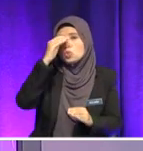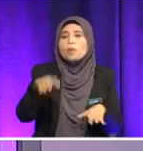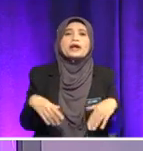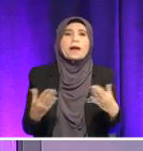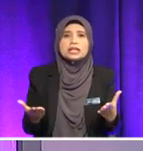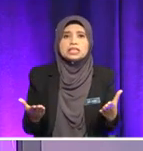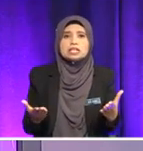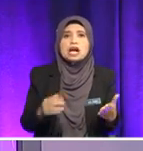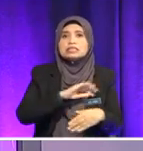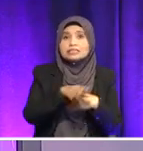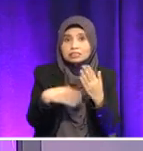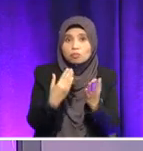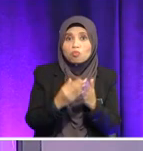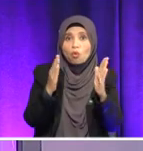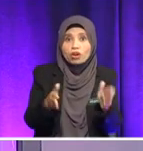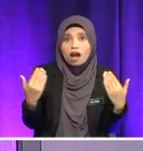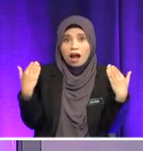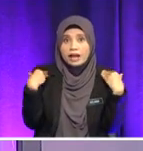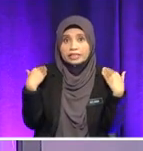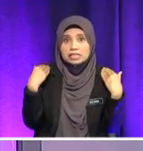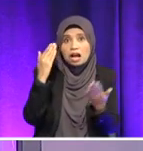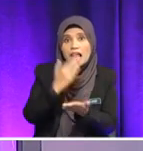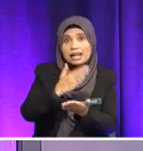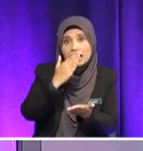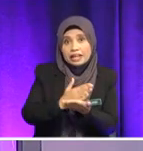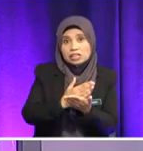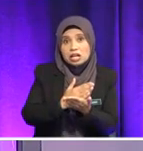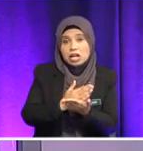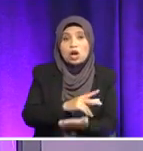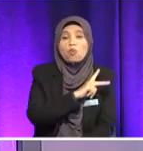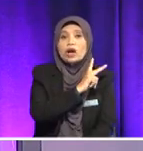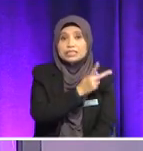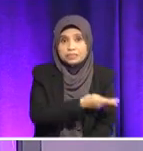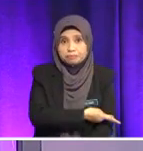semua orang ada bidang positif jadi yang ini